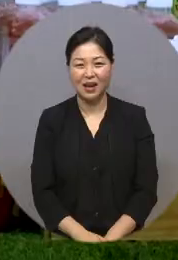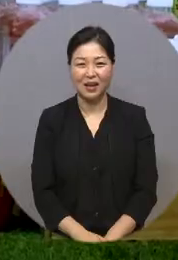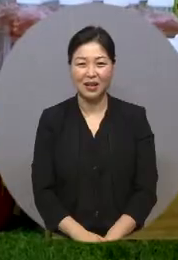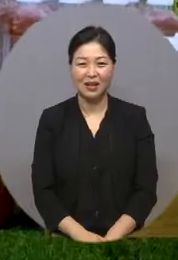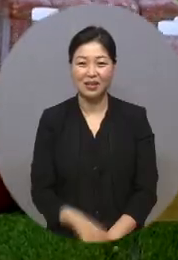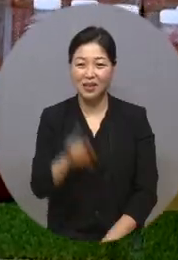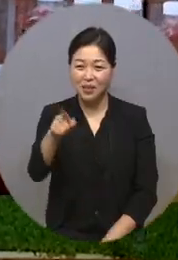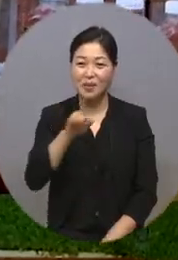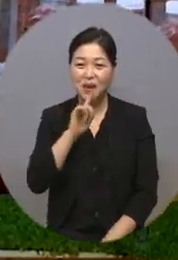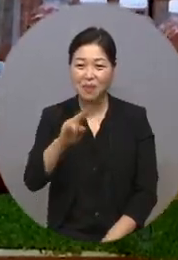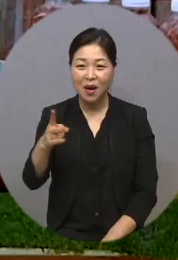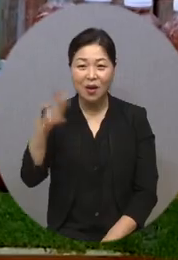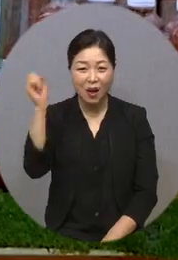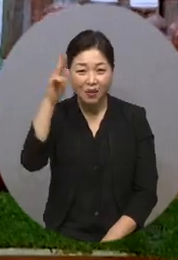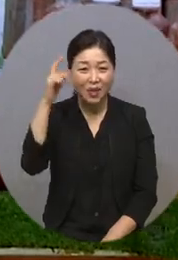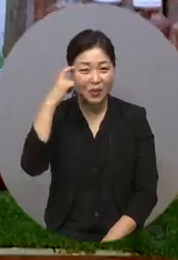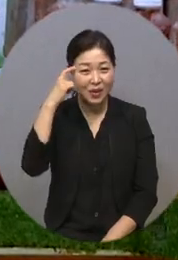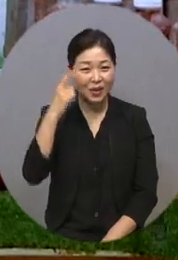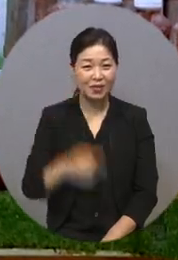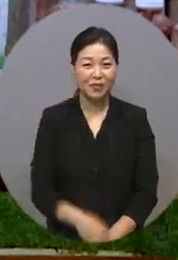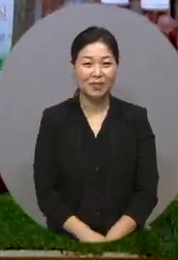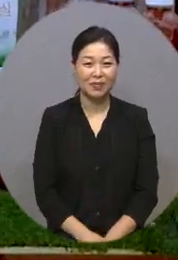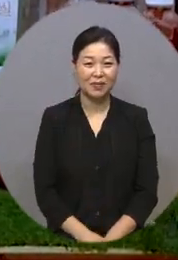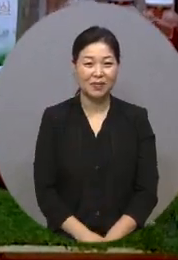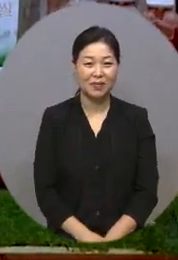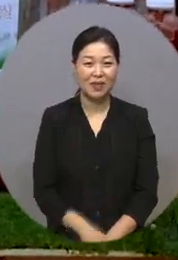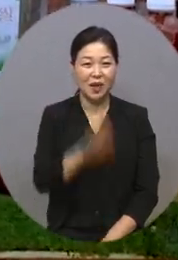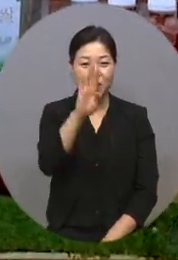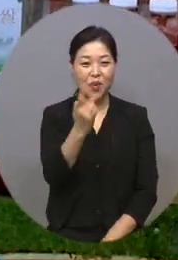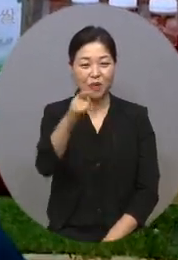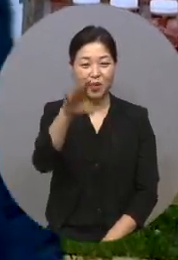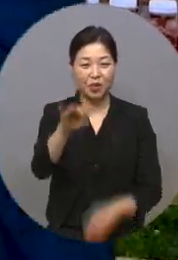그래요? 선생님. 이야